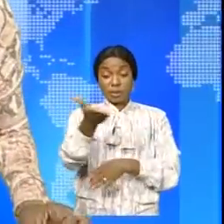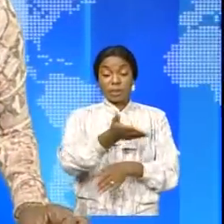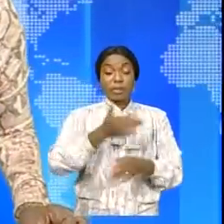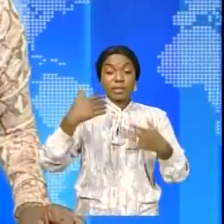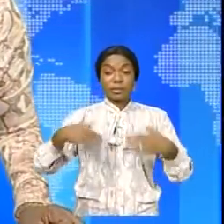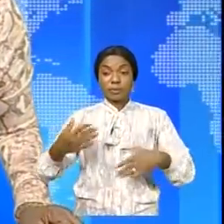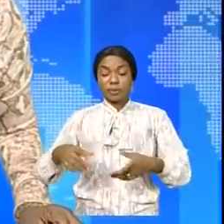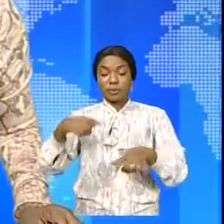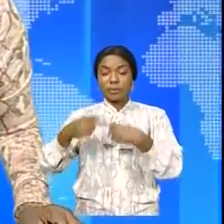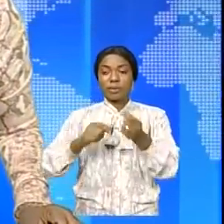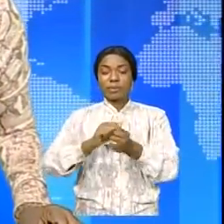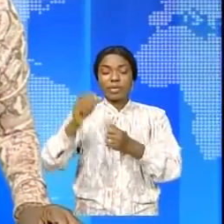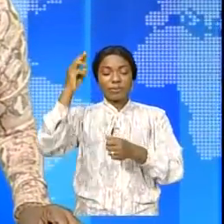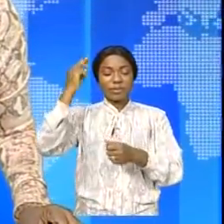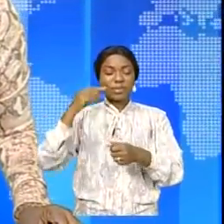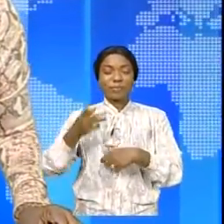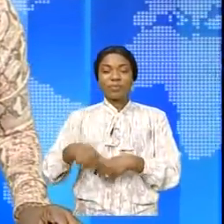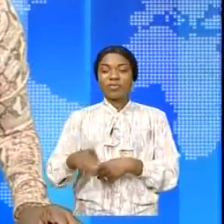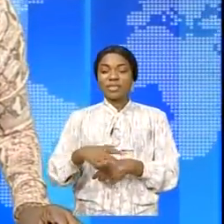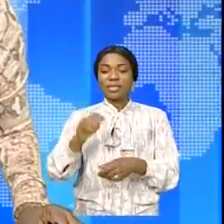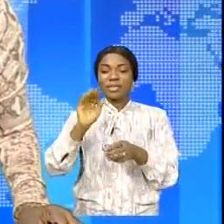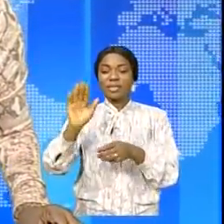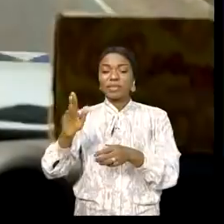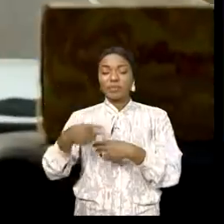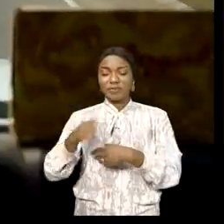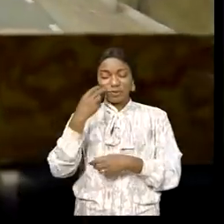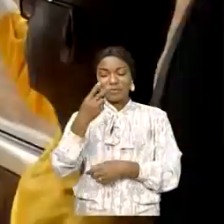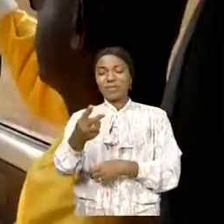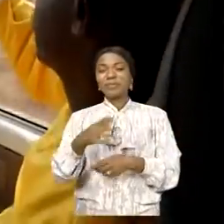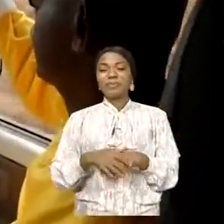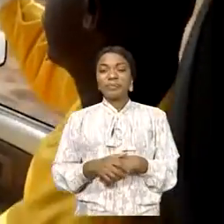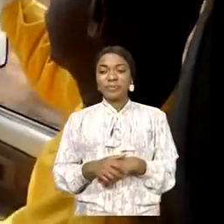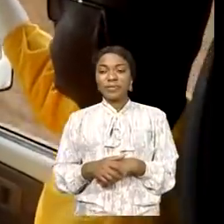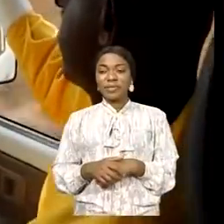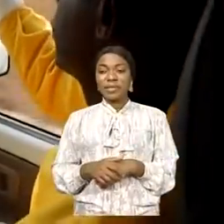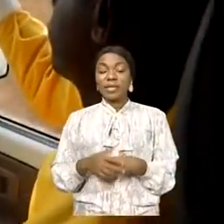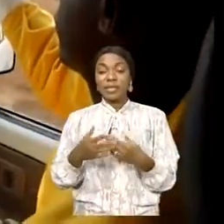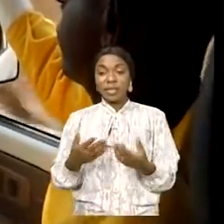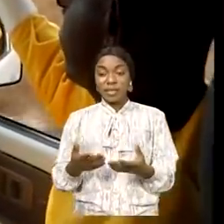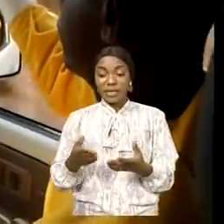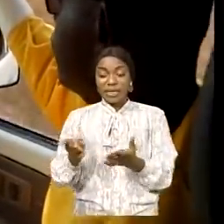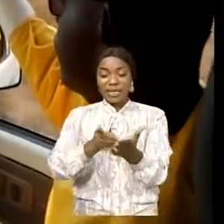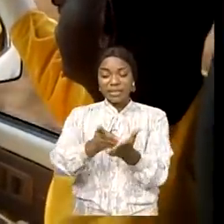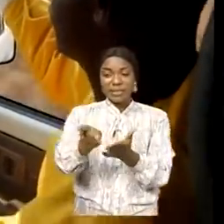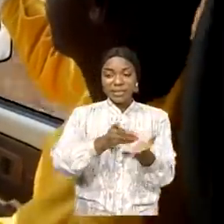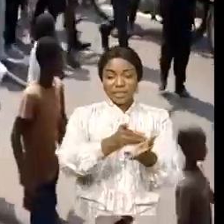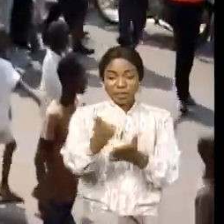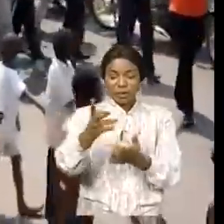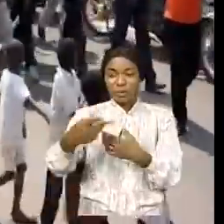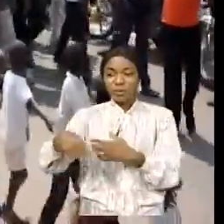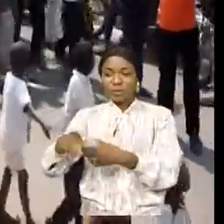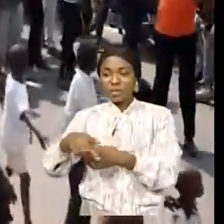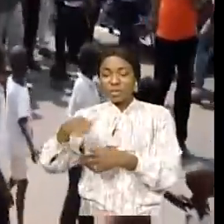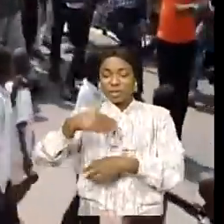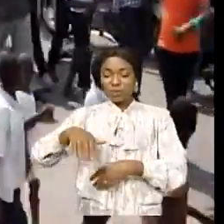été présidée par la ministre provinciale de cette province. Cette sous-division de la direction provinciale de l'EPST Kwilu 3